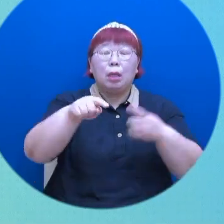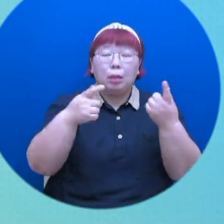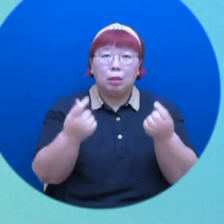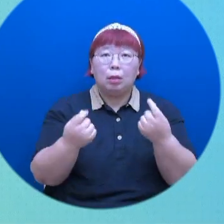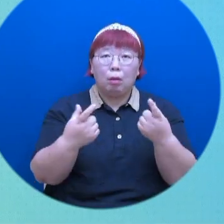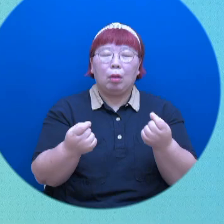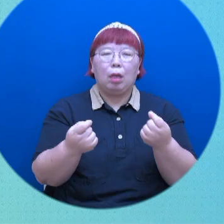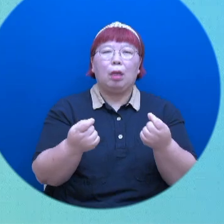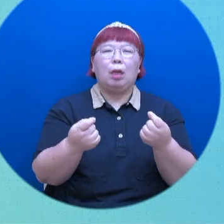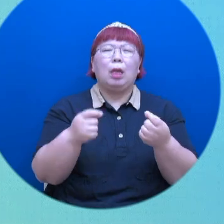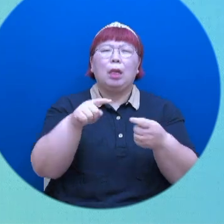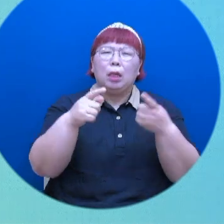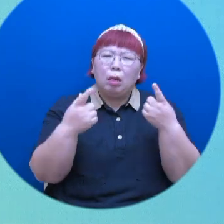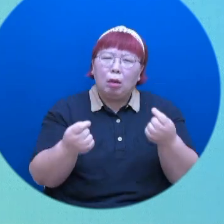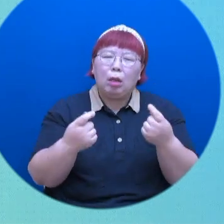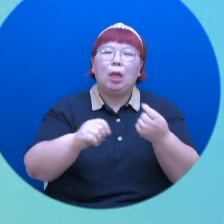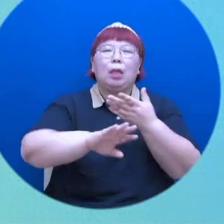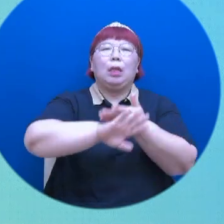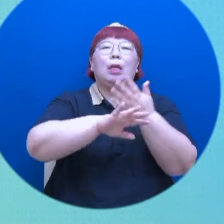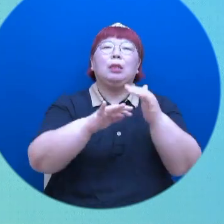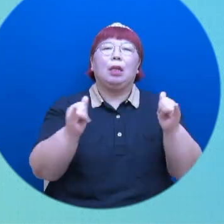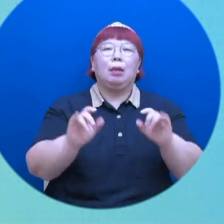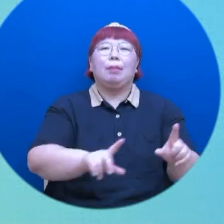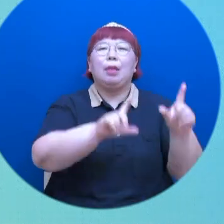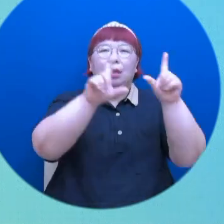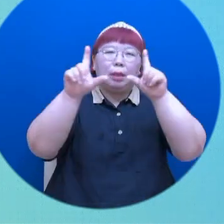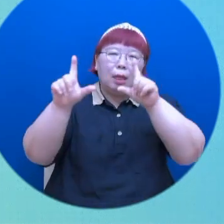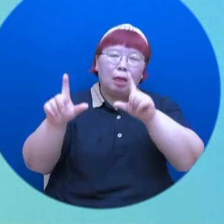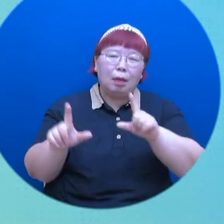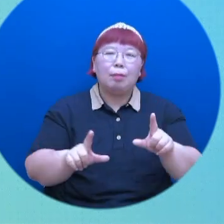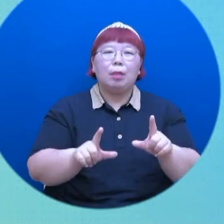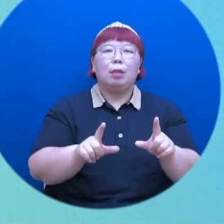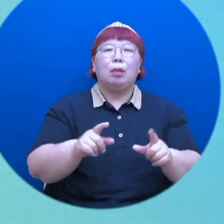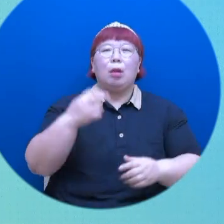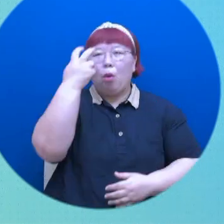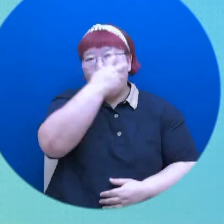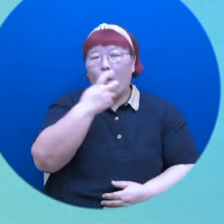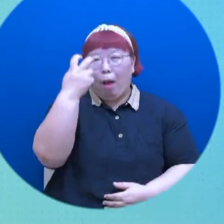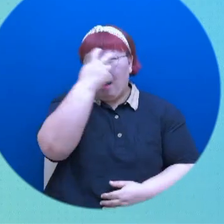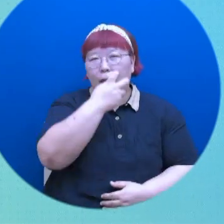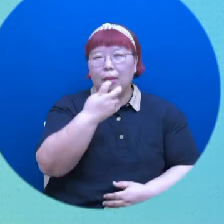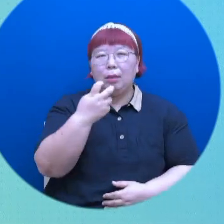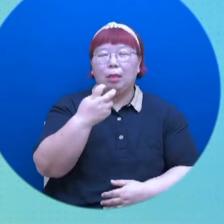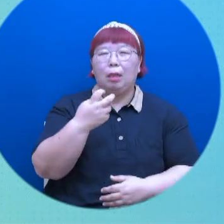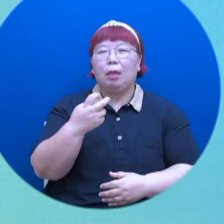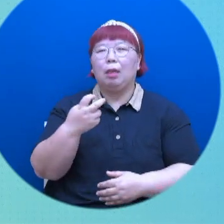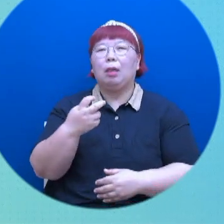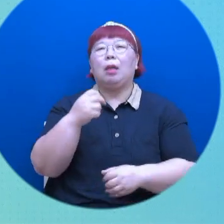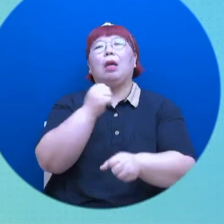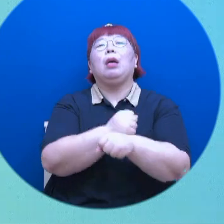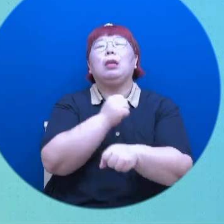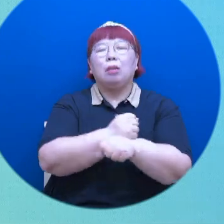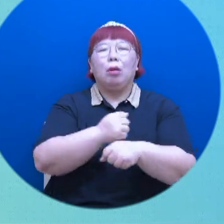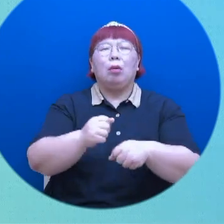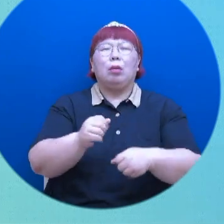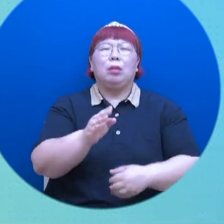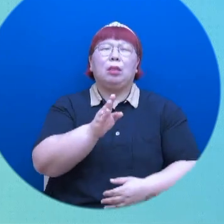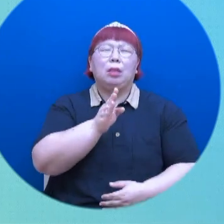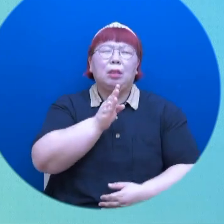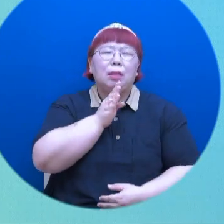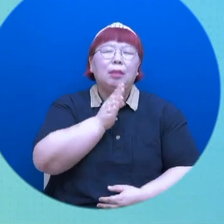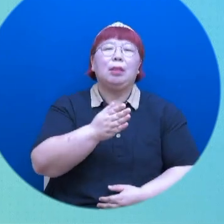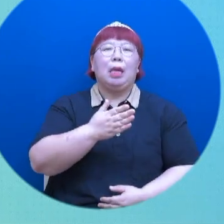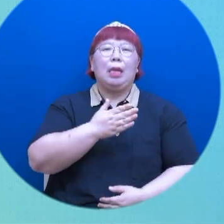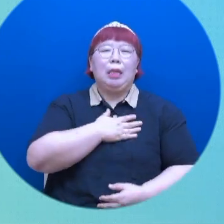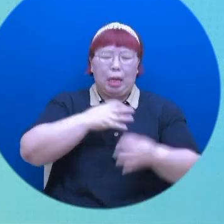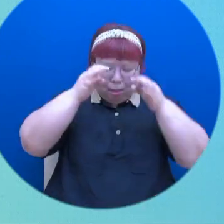그렇게 타인의 삶을 관찰하느라 정작 자기 자신을